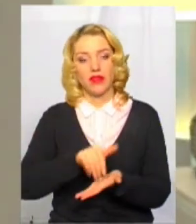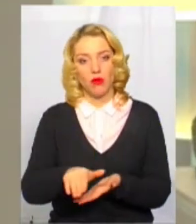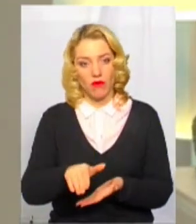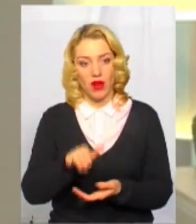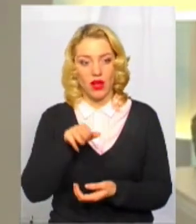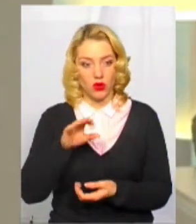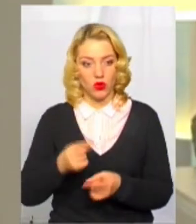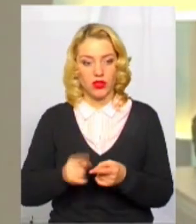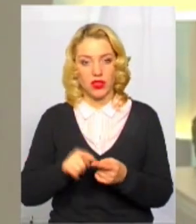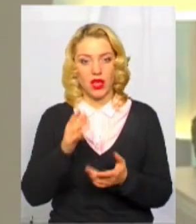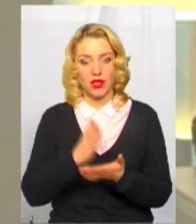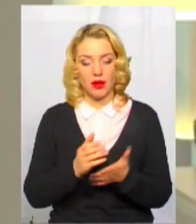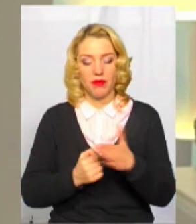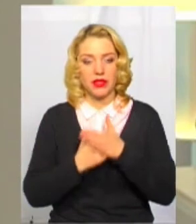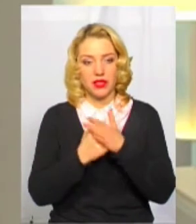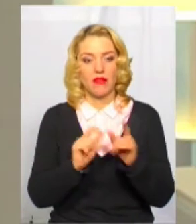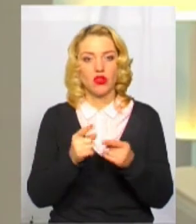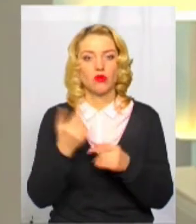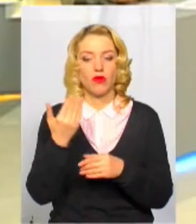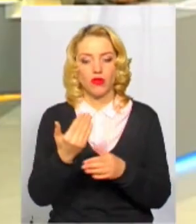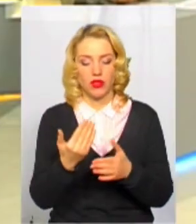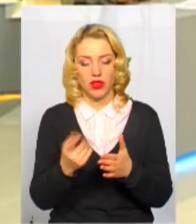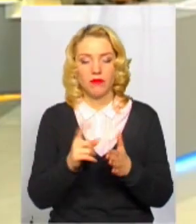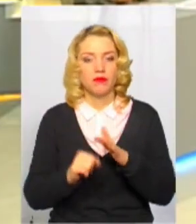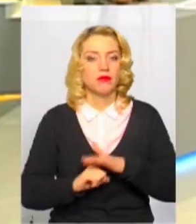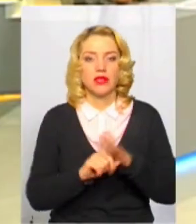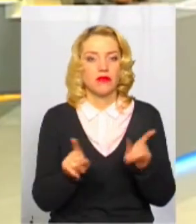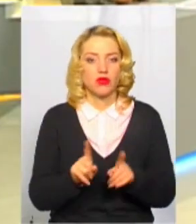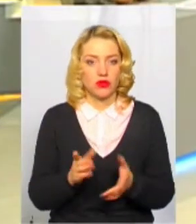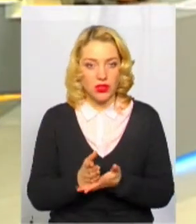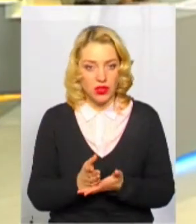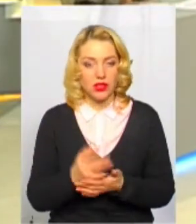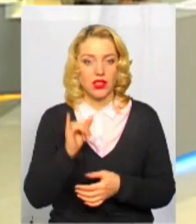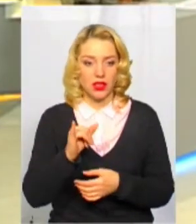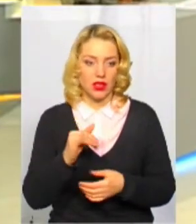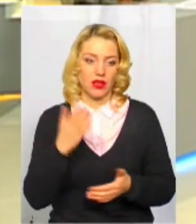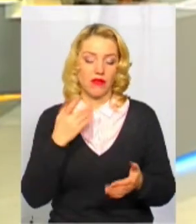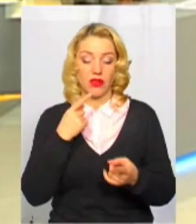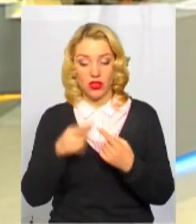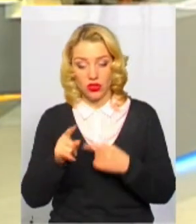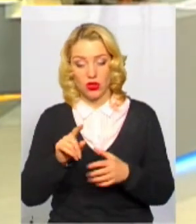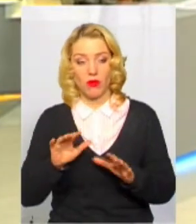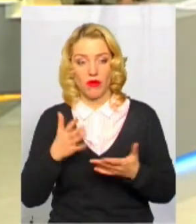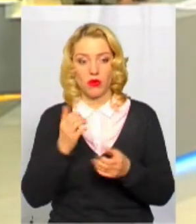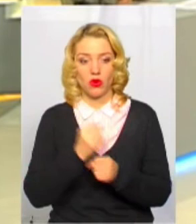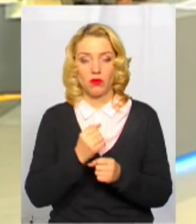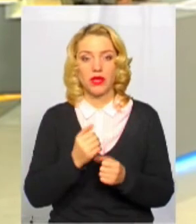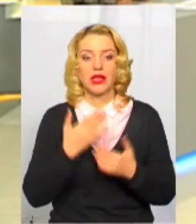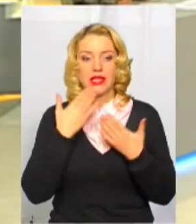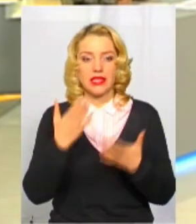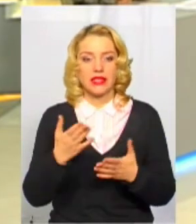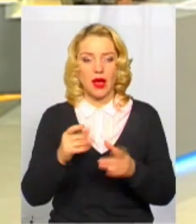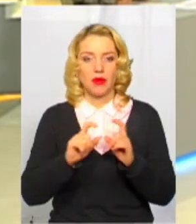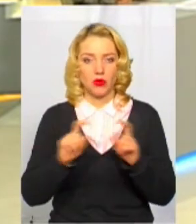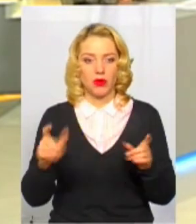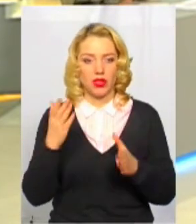то це вже є якісь підстави, чому вони ссилаються на що. В іншому випадку роблять запит в департамент. Якщо департамент не